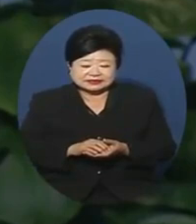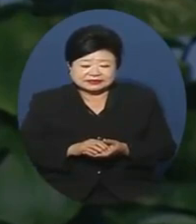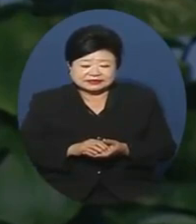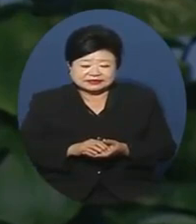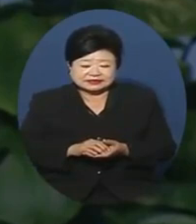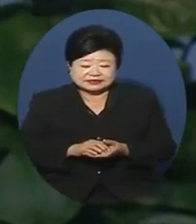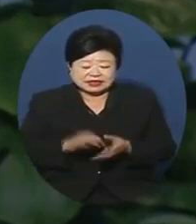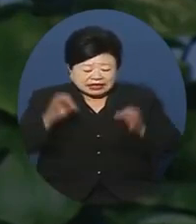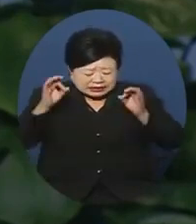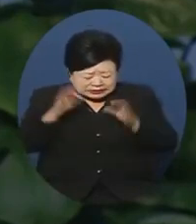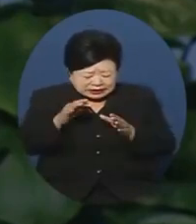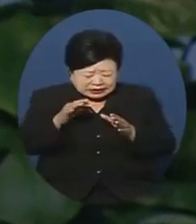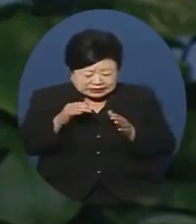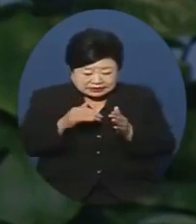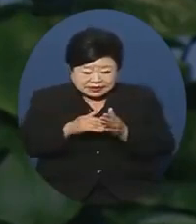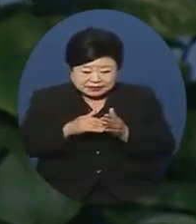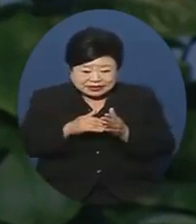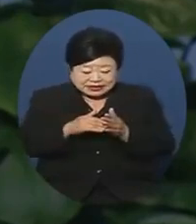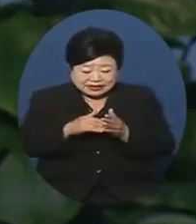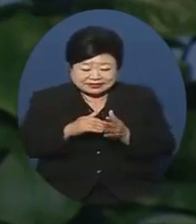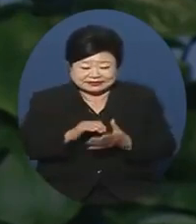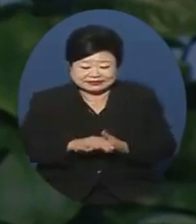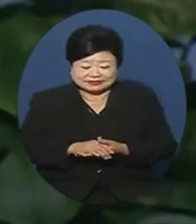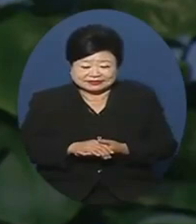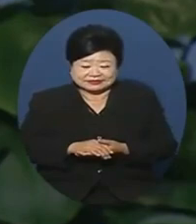눈 깜짝할 사이니까